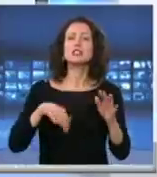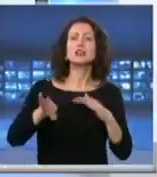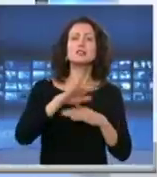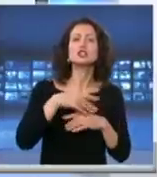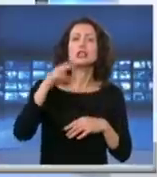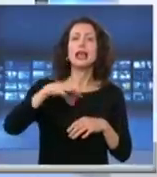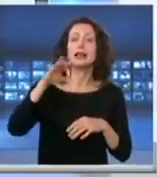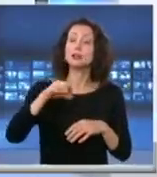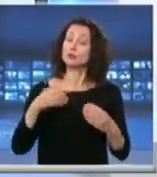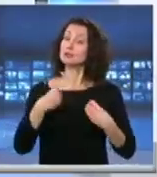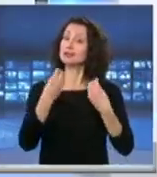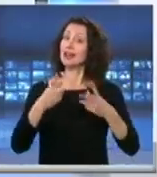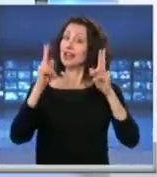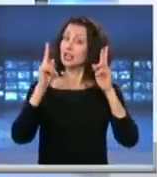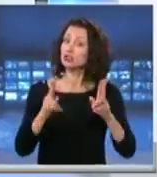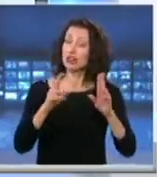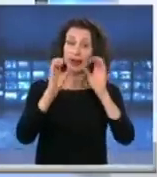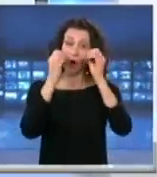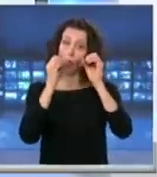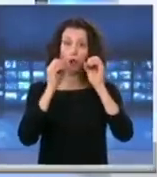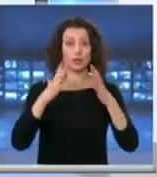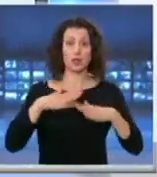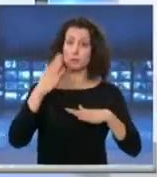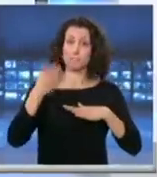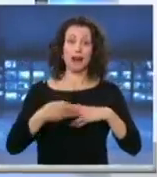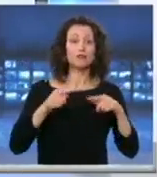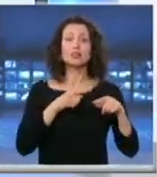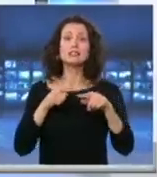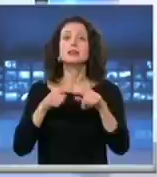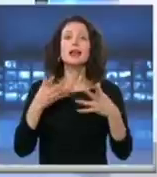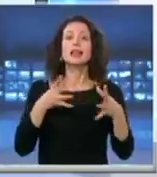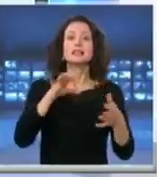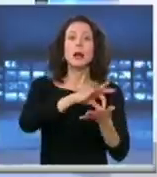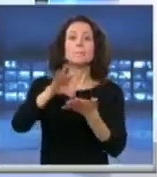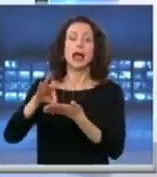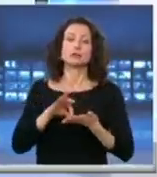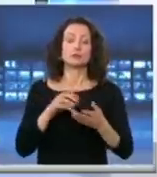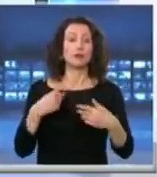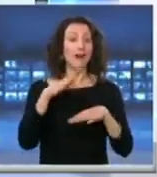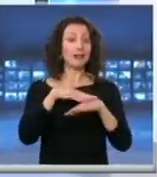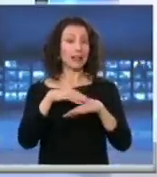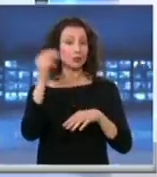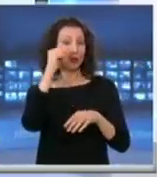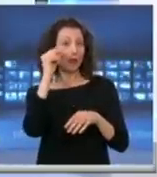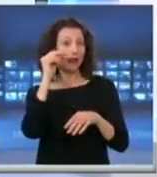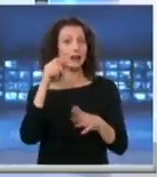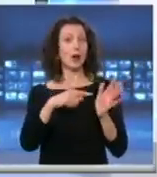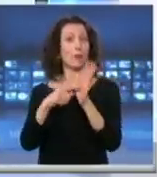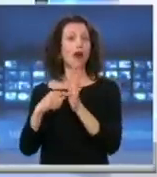разрешение на Google да следи локацията им. Данните за България показват как се е променило движението на хората. Ето